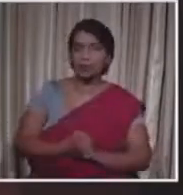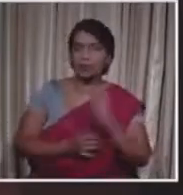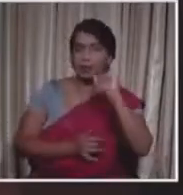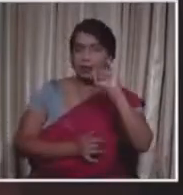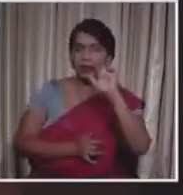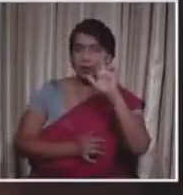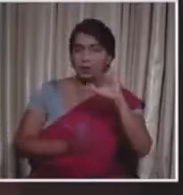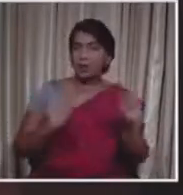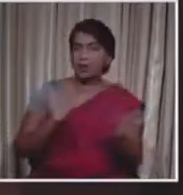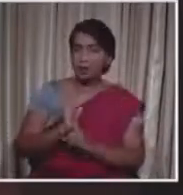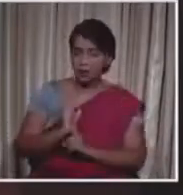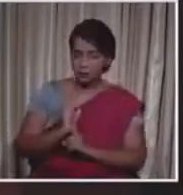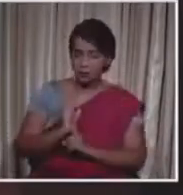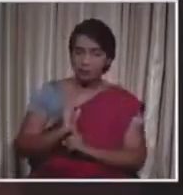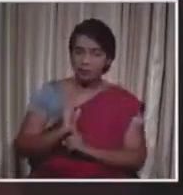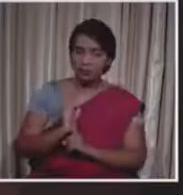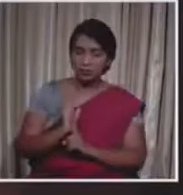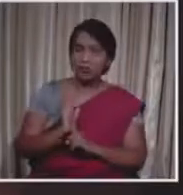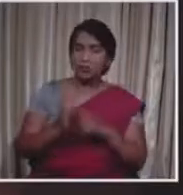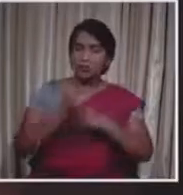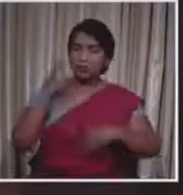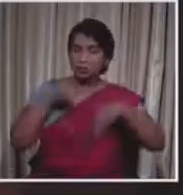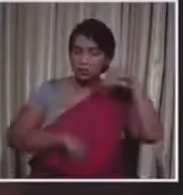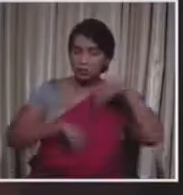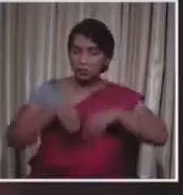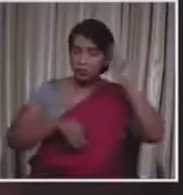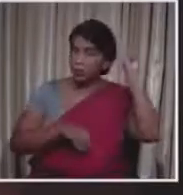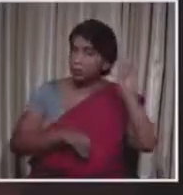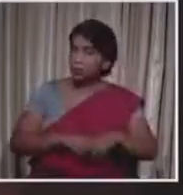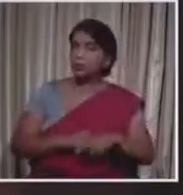69 ලක්ෂයක් ඡන්ද ලැබපු